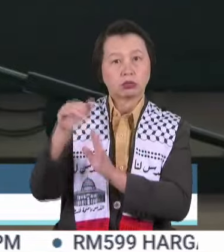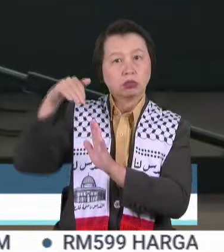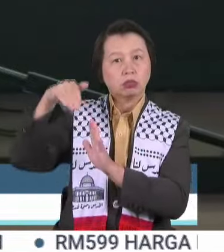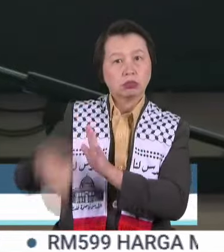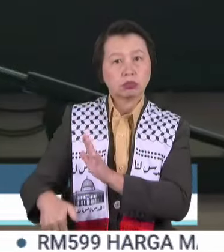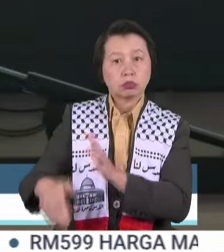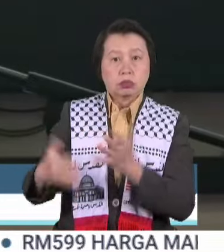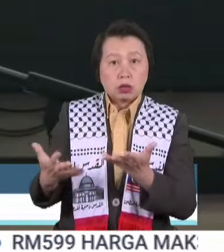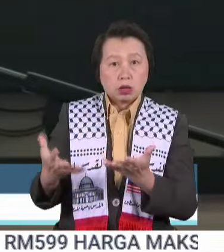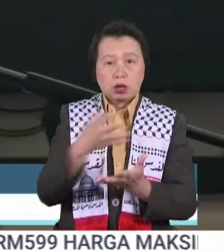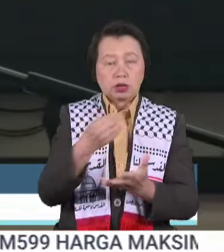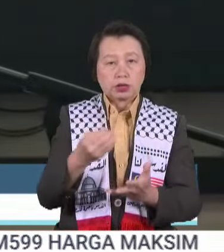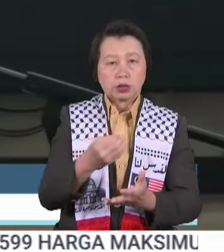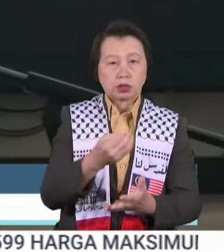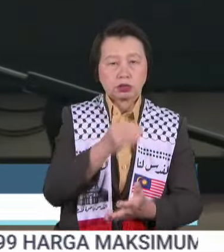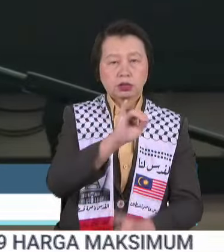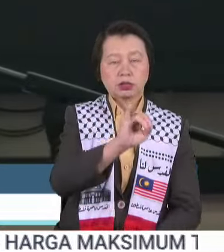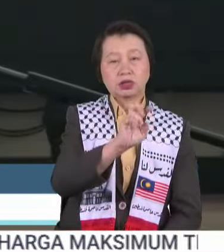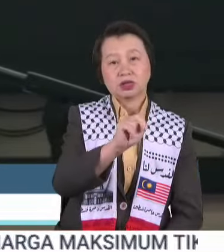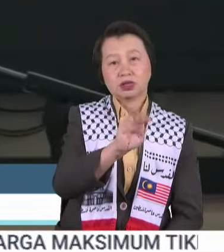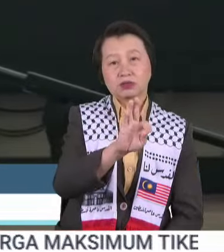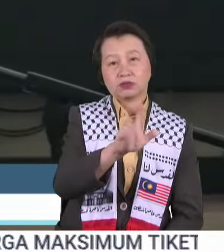kemudian inflasi naik,